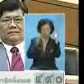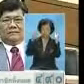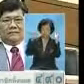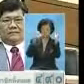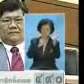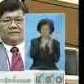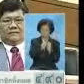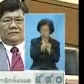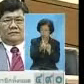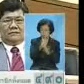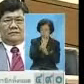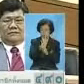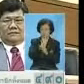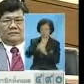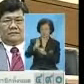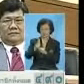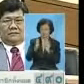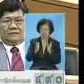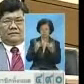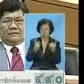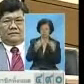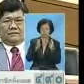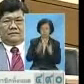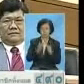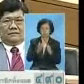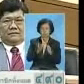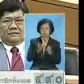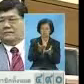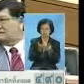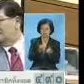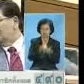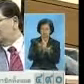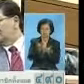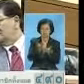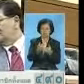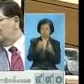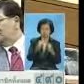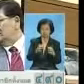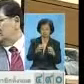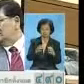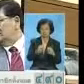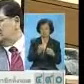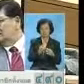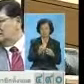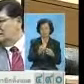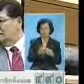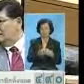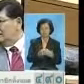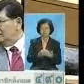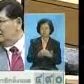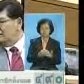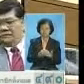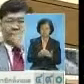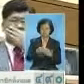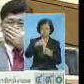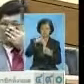าทเนี่ยแต่มีผู้รับซื้อยางผูกขาดขนาดใหญ่ที่ภาคใต้ได้ประโยชน์อันนี้เนี่ยกราบเรียนท่านประธานเพื่อเท้า